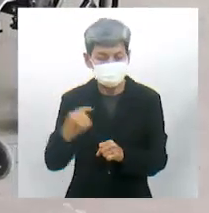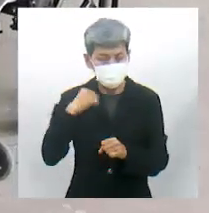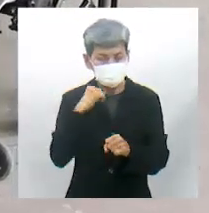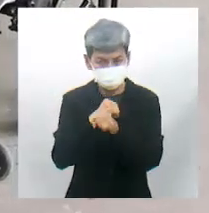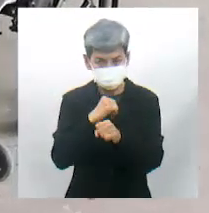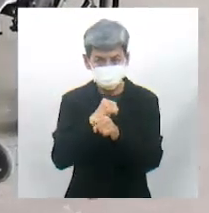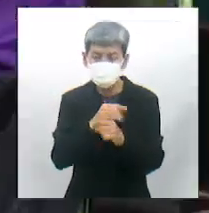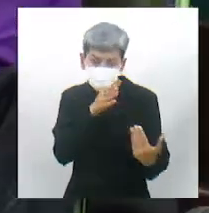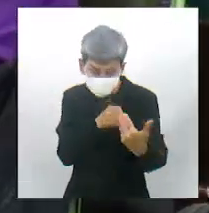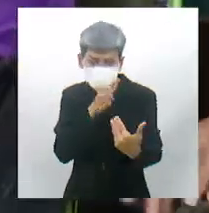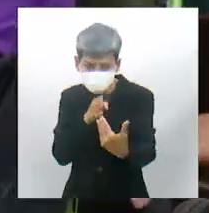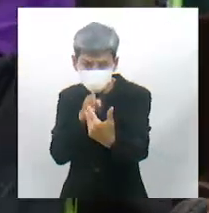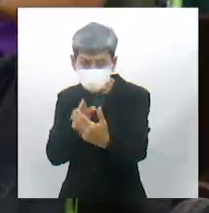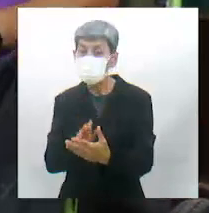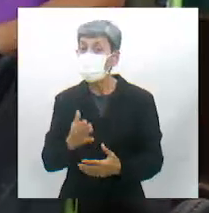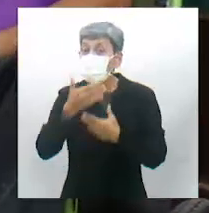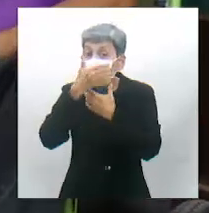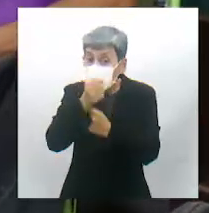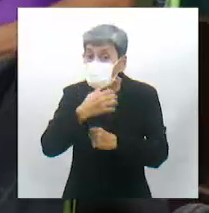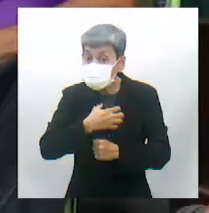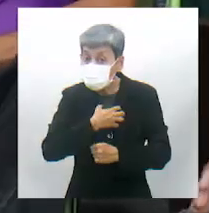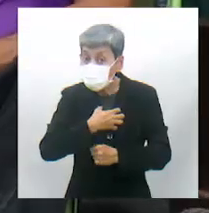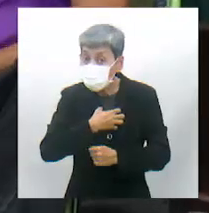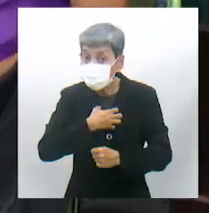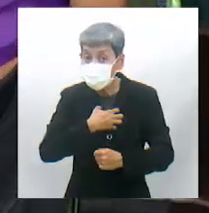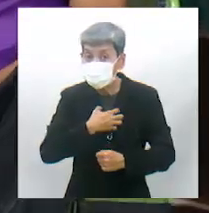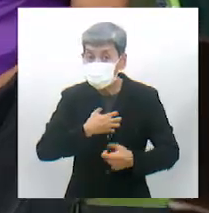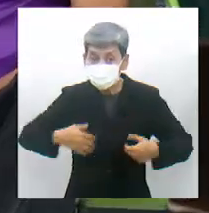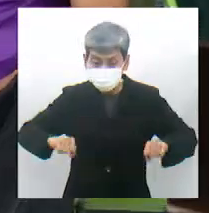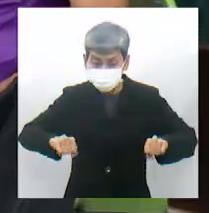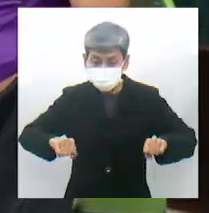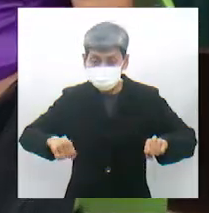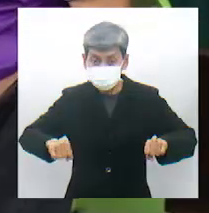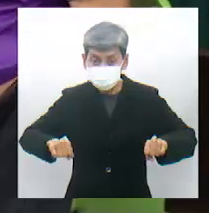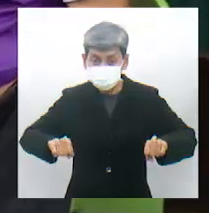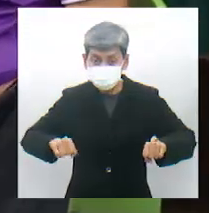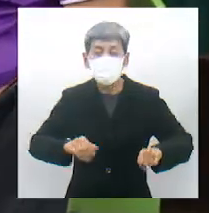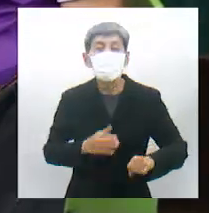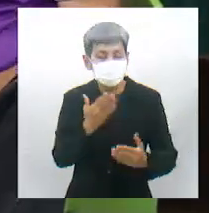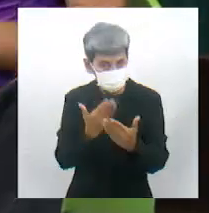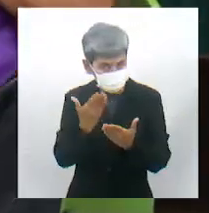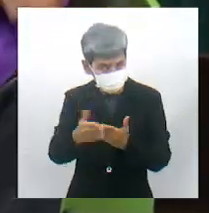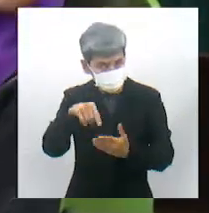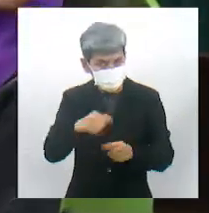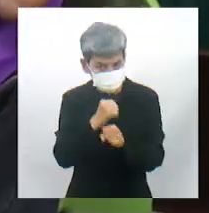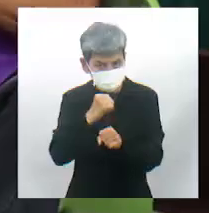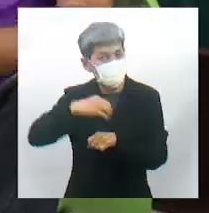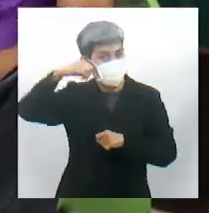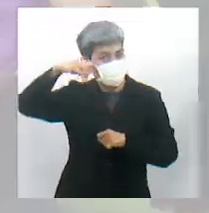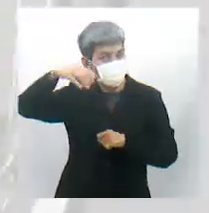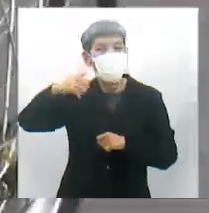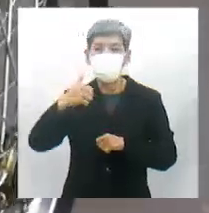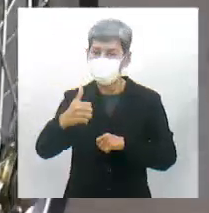เคส by เคสถ้าคุณผู้ชมสนใจอยากมามีรถซิ่งสักไว้สักคันก็มาติดต่อพี่นี่ได้นะครับให้เขาทำรถไฟฟ้า